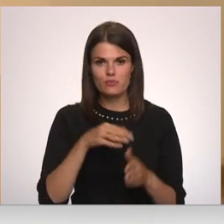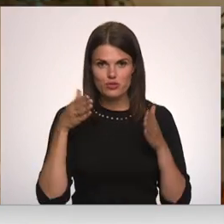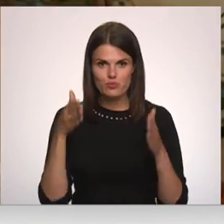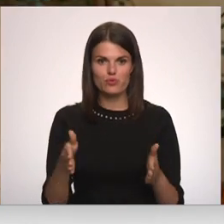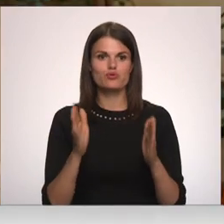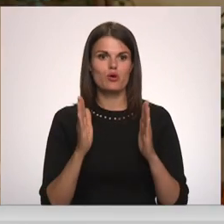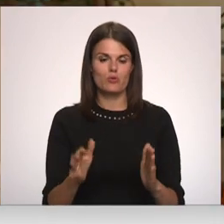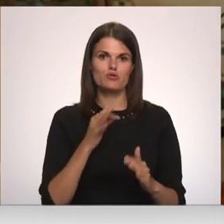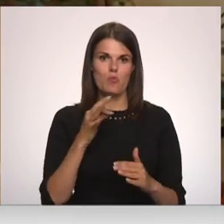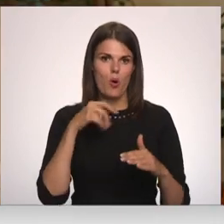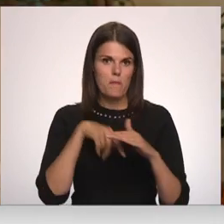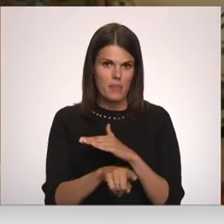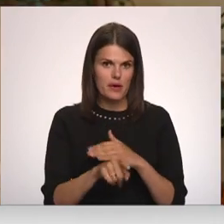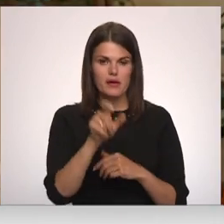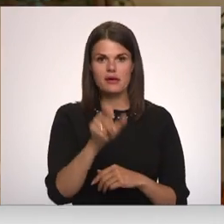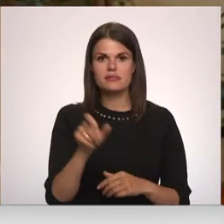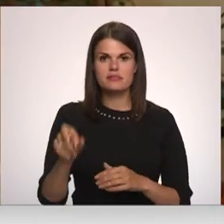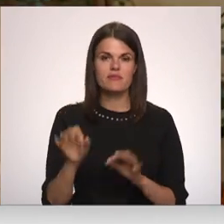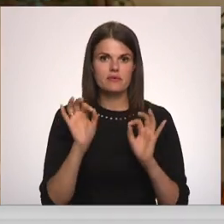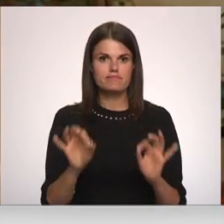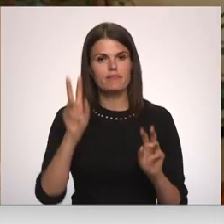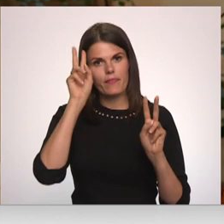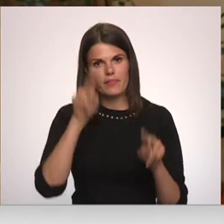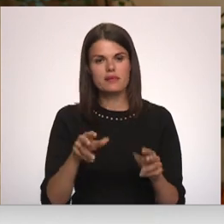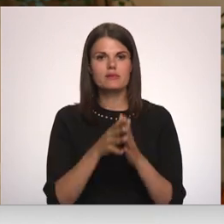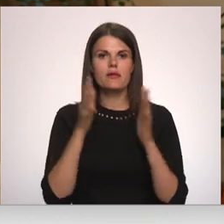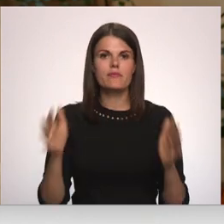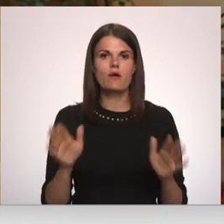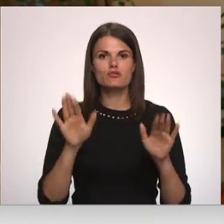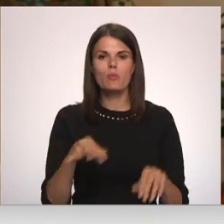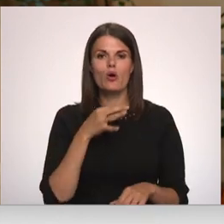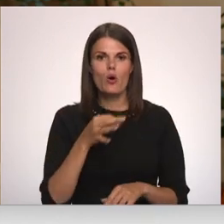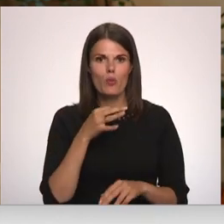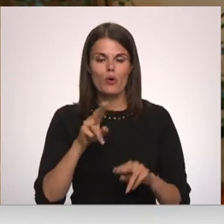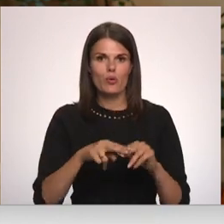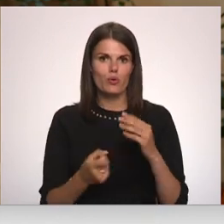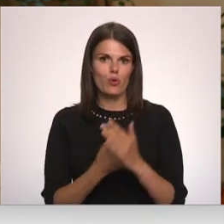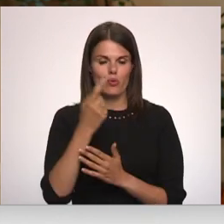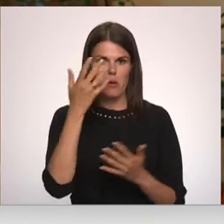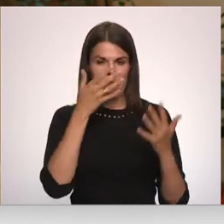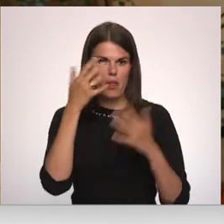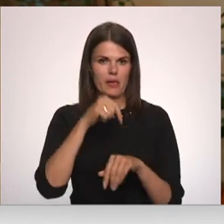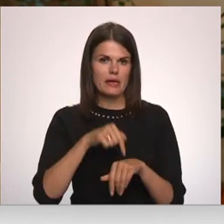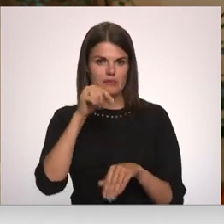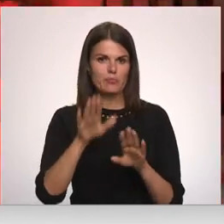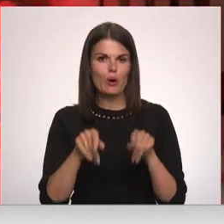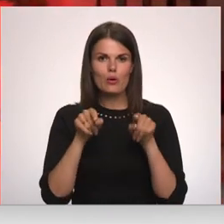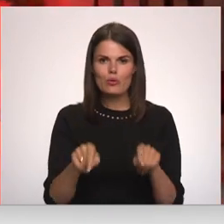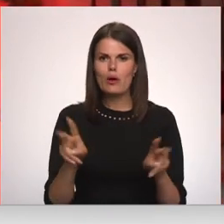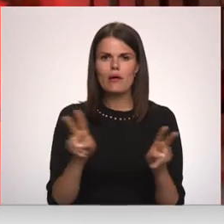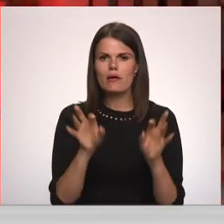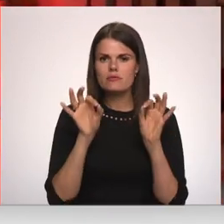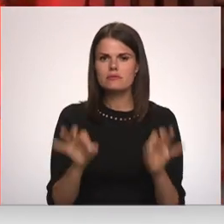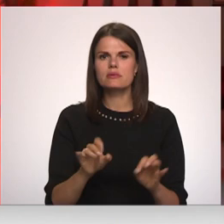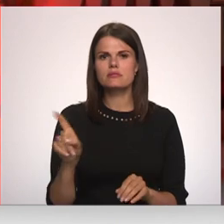operā. Cilvēki vispār nezina pietiekami daudz par operu un rodas kaut kāds maldīgs iespaids par to, kas tad īsti opera